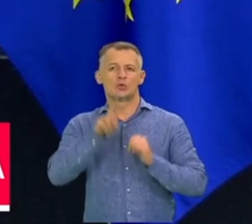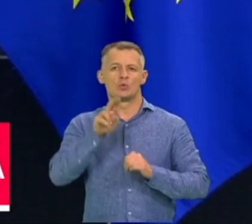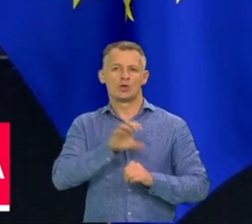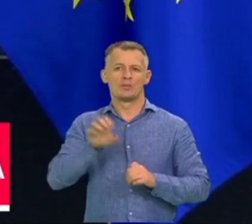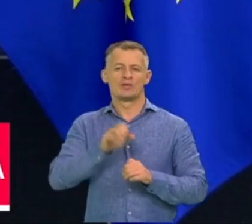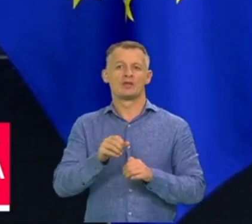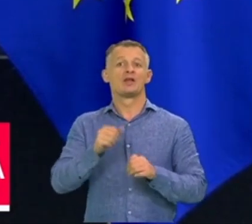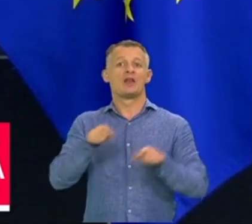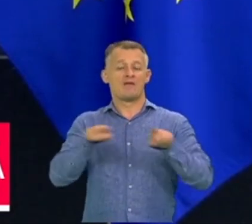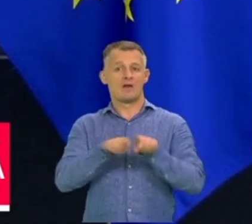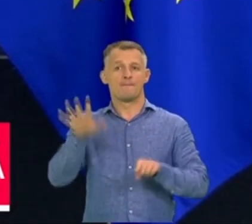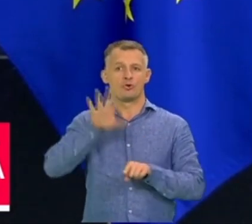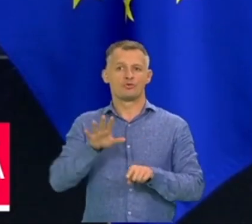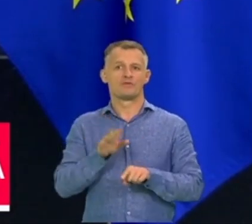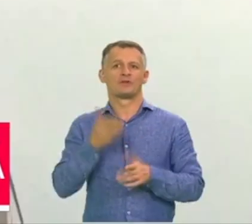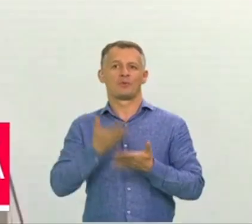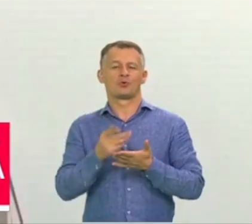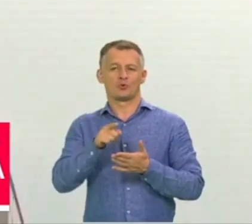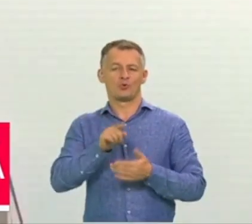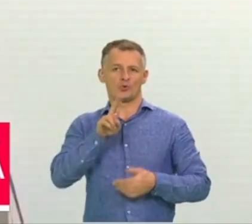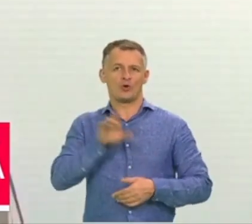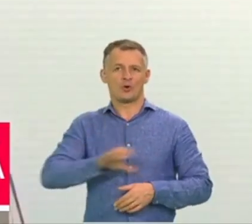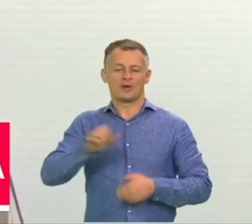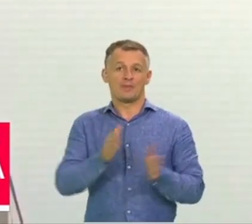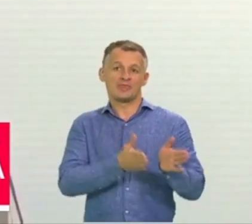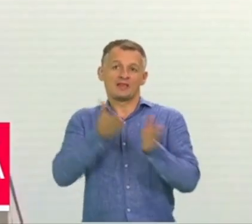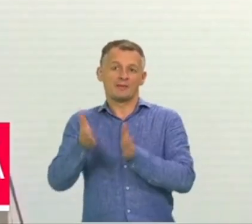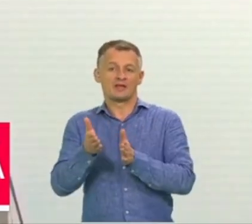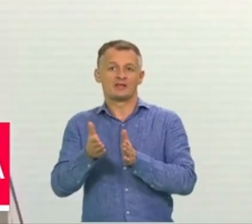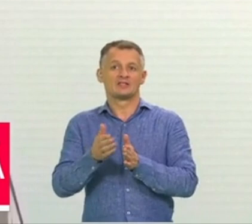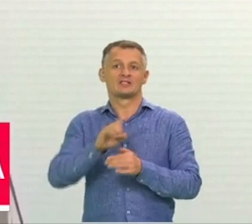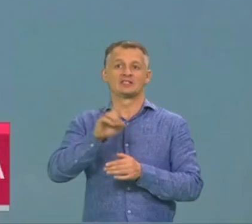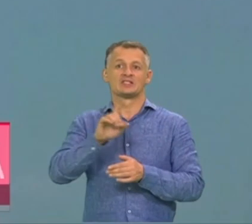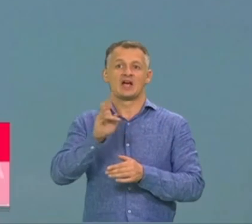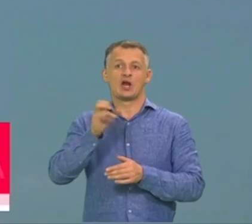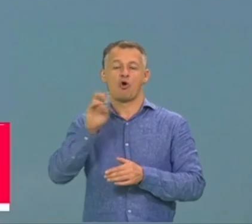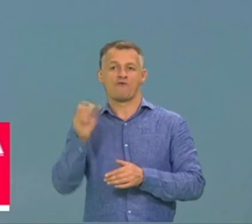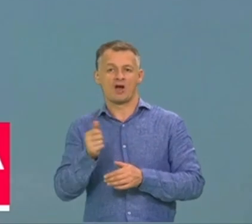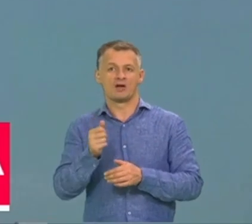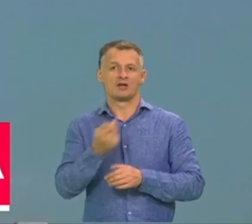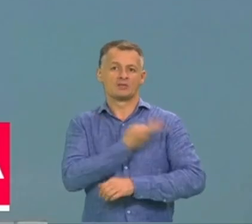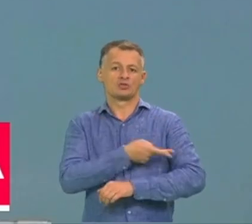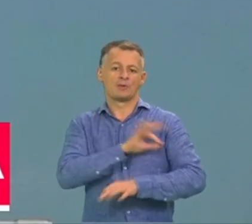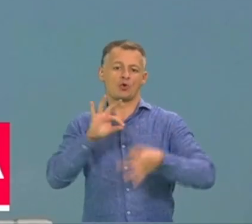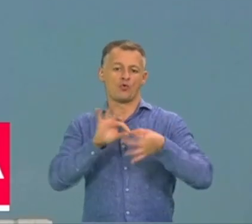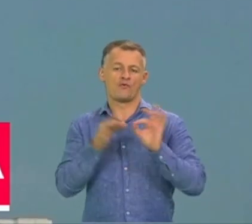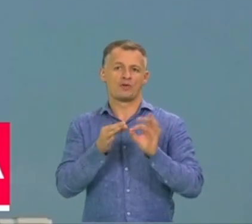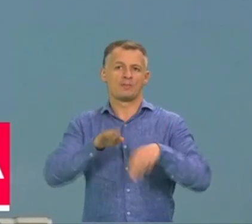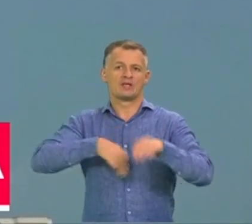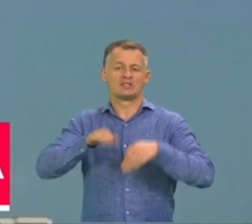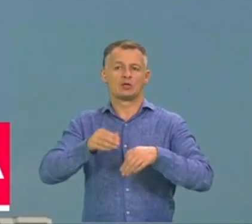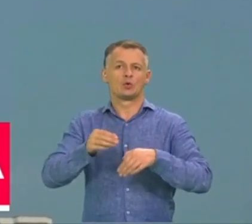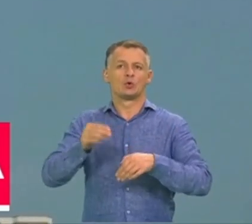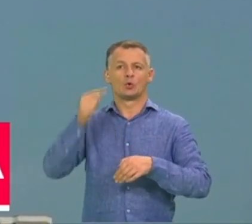Moldova is in our union. Pe de altă parte însă, Maria Zaharova, purtătoarea de cuvânt a Ministerului Rus de Externe, acuză Bucureștiul